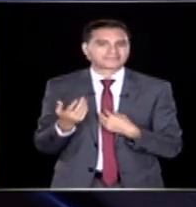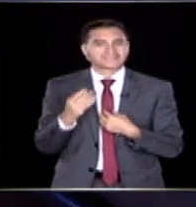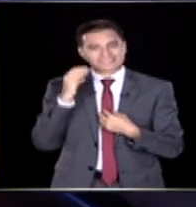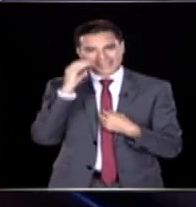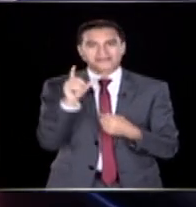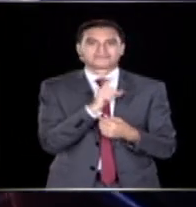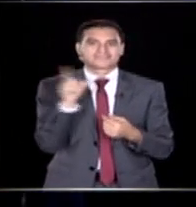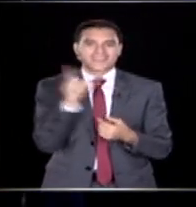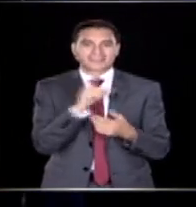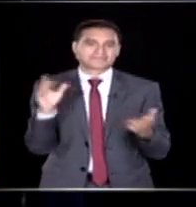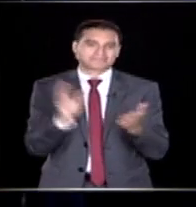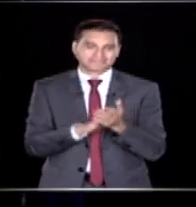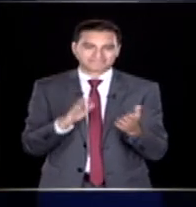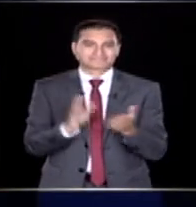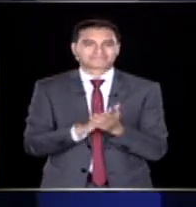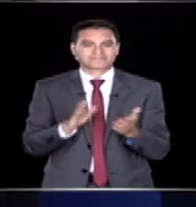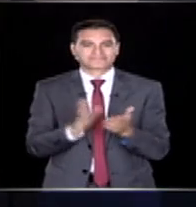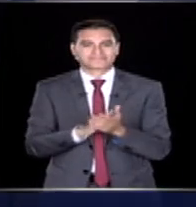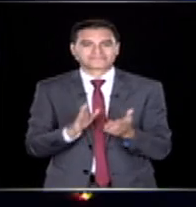إجابة صحيحة.